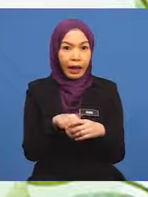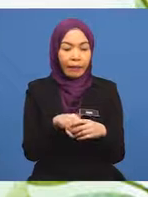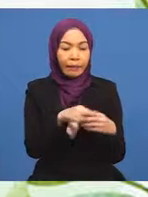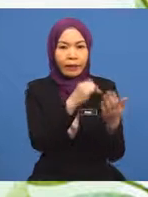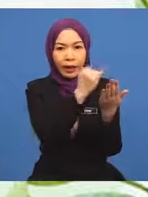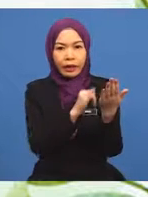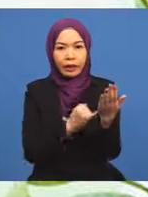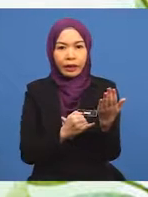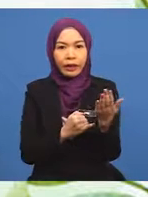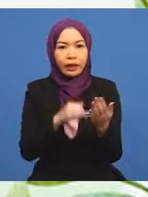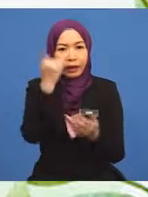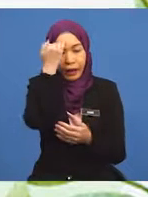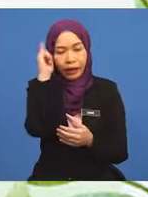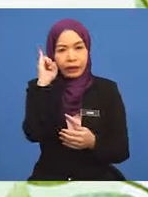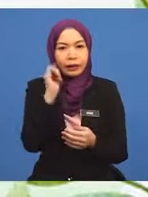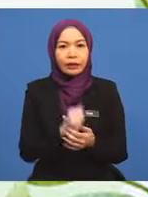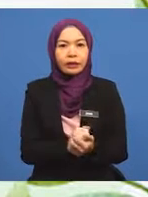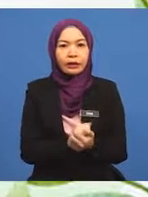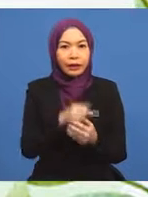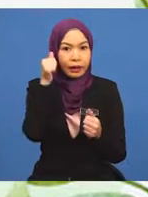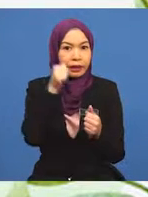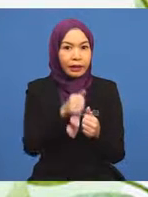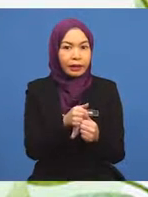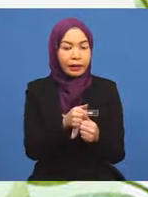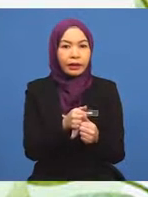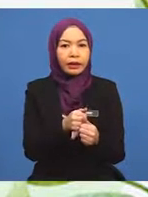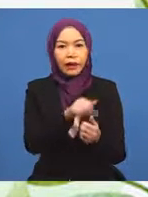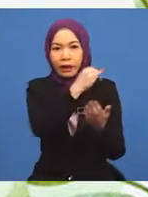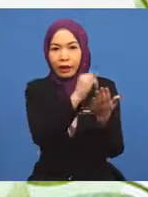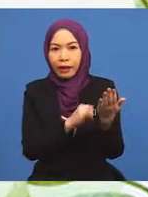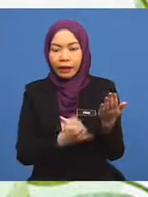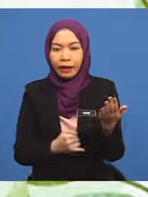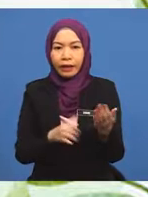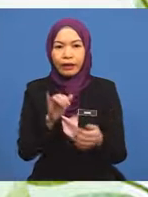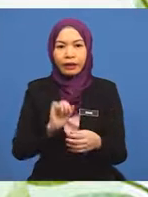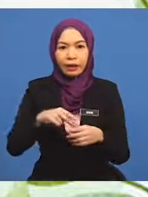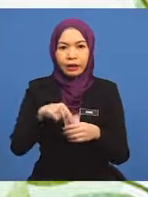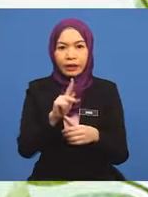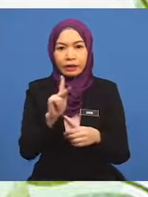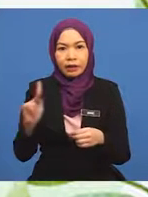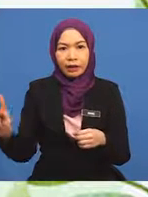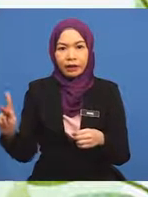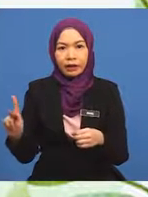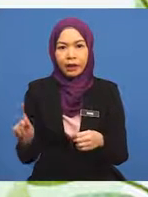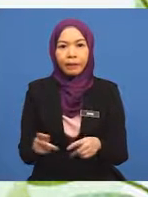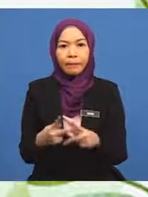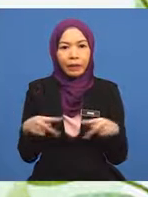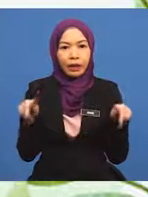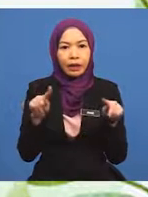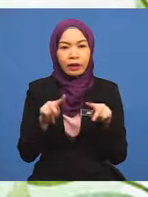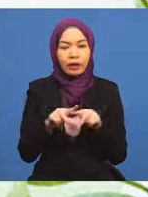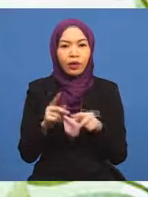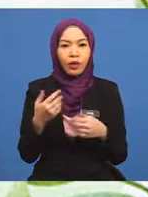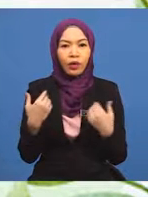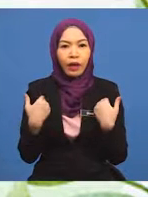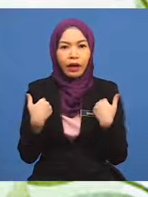idea. Ingat ya murid-murid, lakaran yang dihasilkan perlu